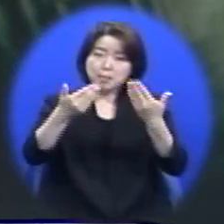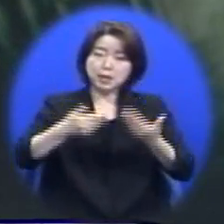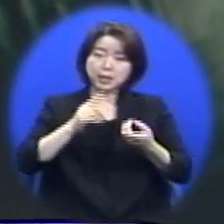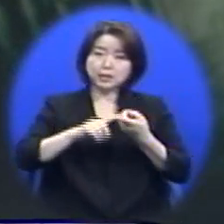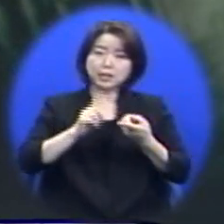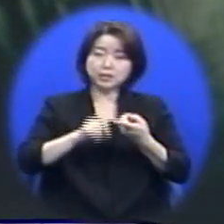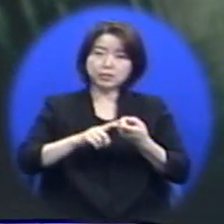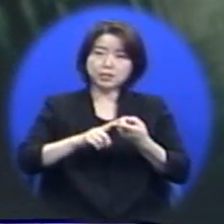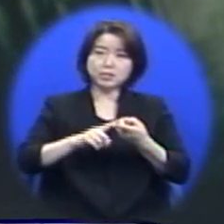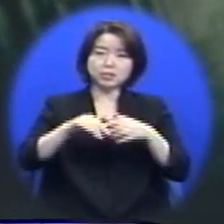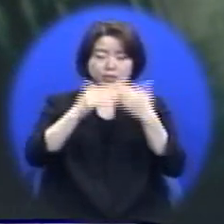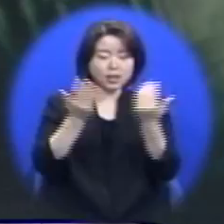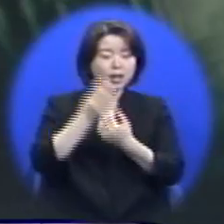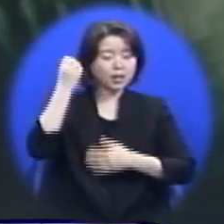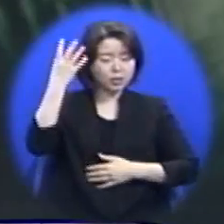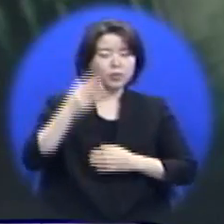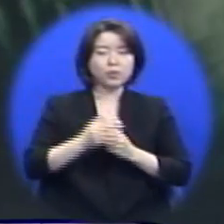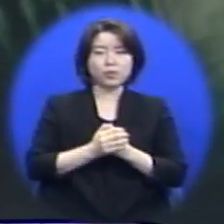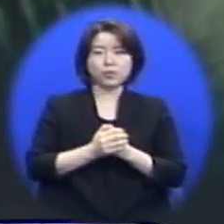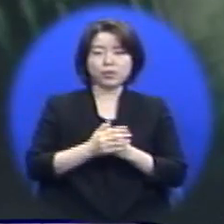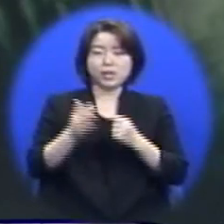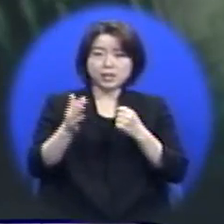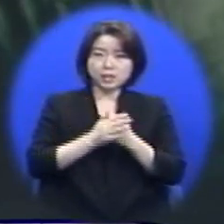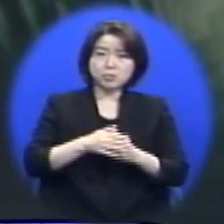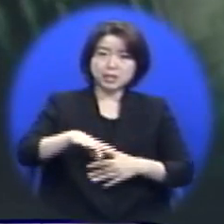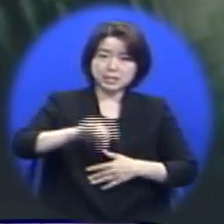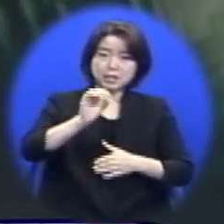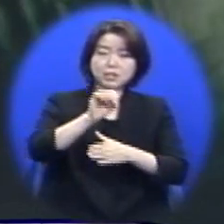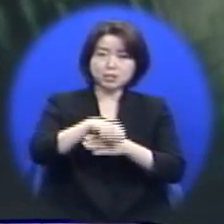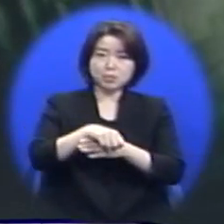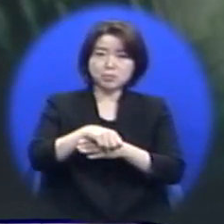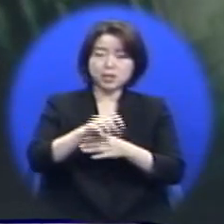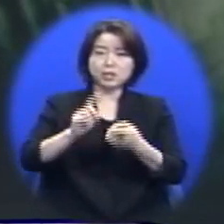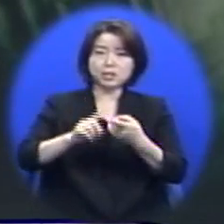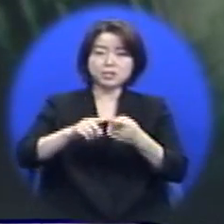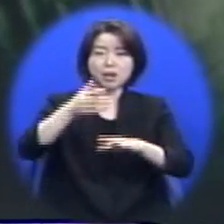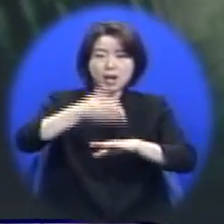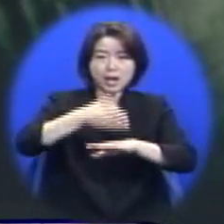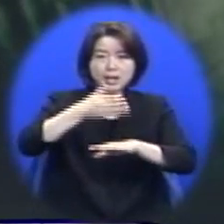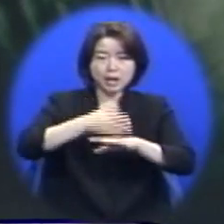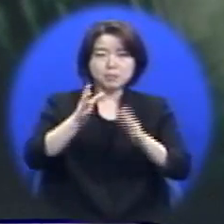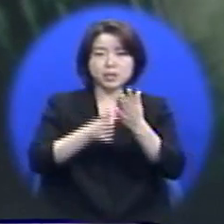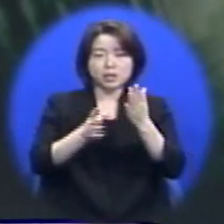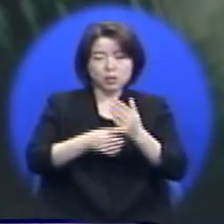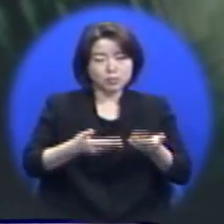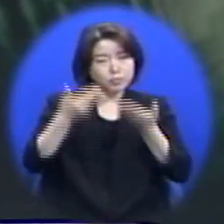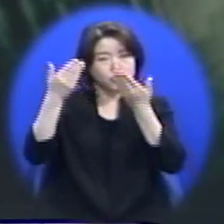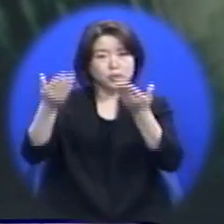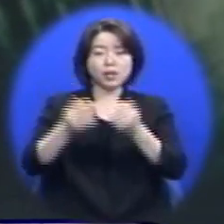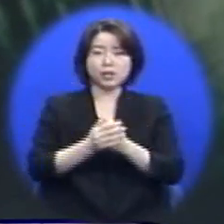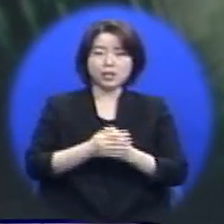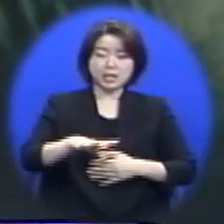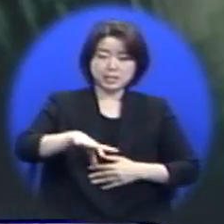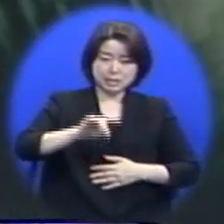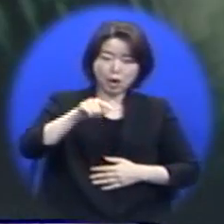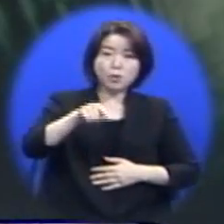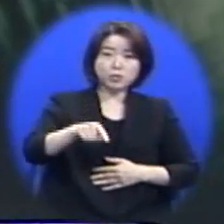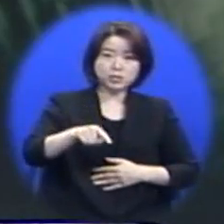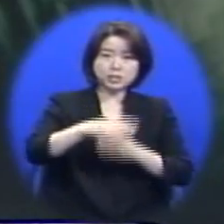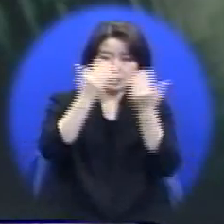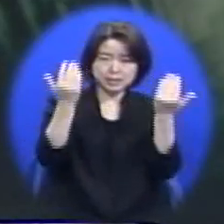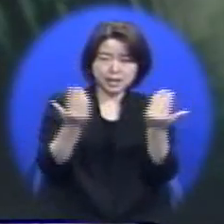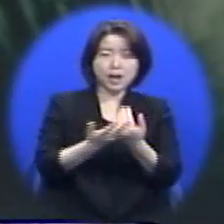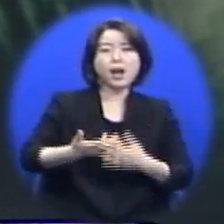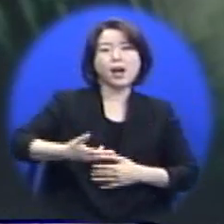첫 열매를 하나님께 감사 예물로 올려드리라. 첫 것은 다 하나님의 것이다. 그